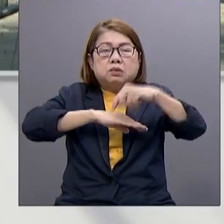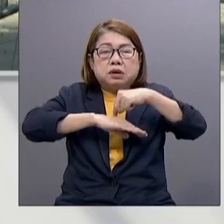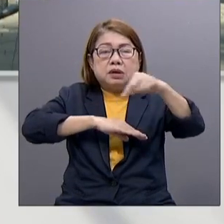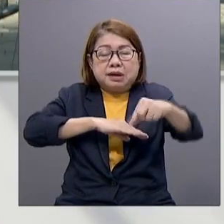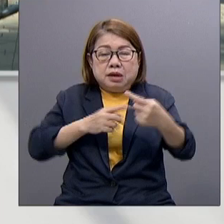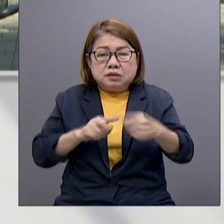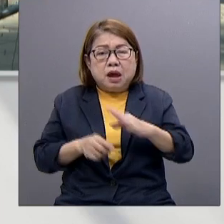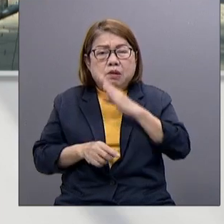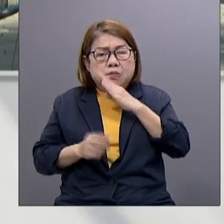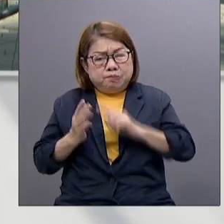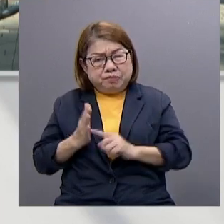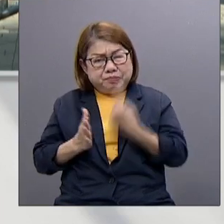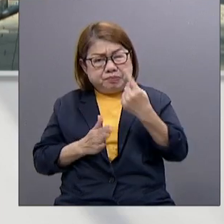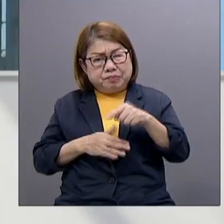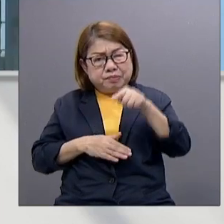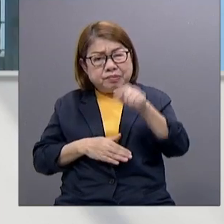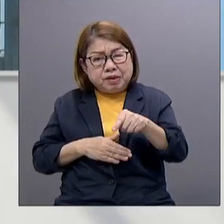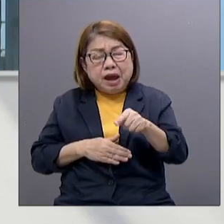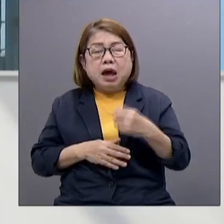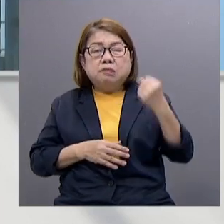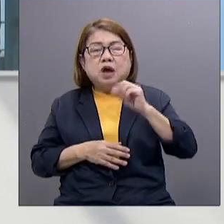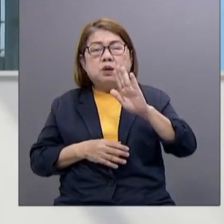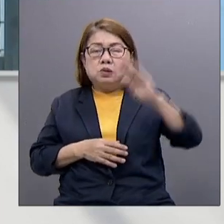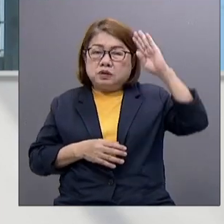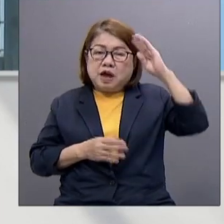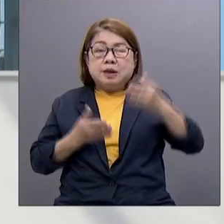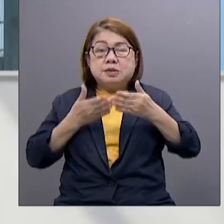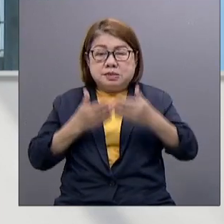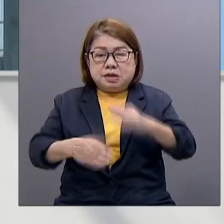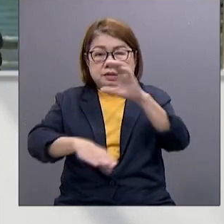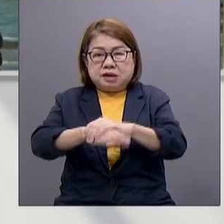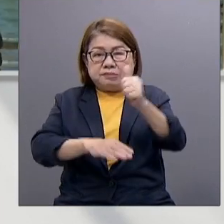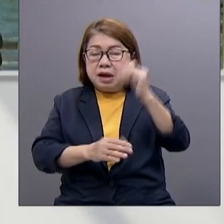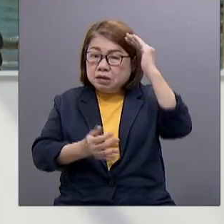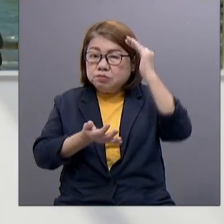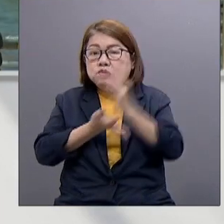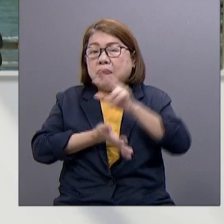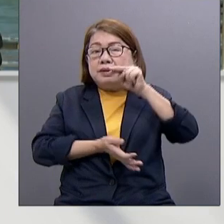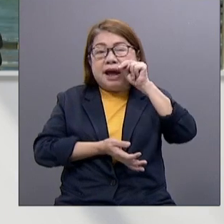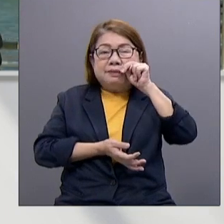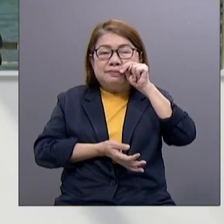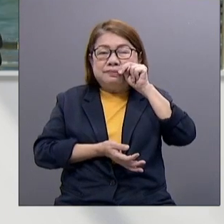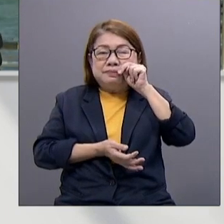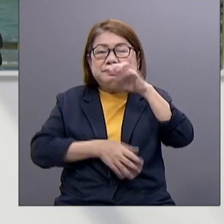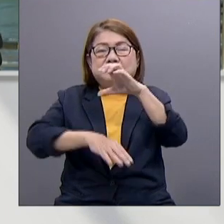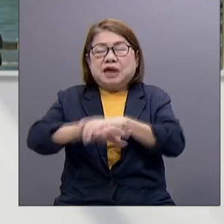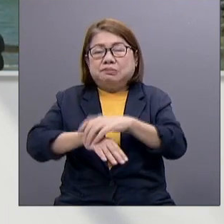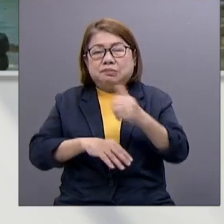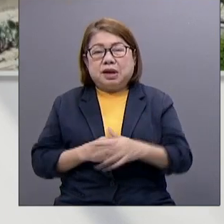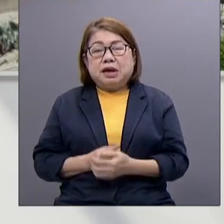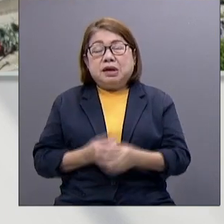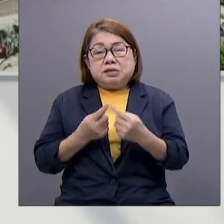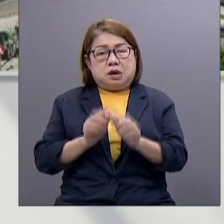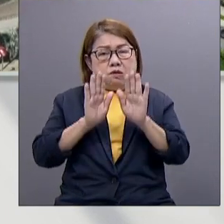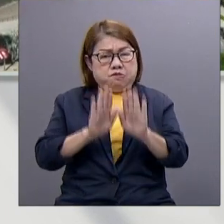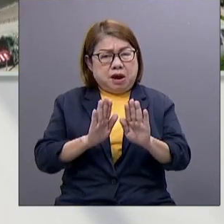หน้าน้ำสากลเป็นอำนาจของกองทัพเรือค่ะตำรวจน้ำไม่สามารถเข้าไปจับไปจับได้นะคะซึ่งข้อสังเกต